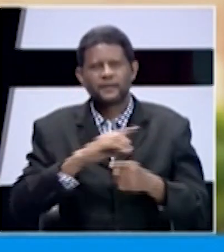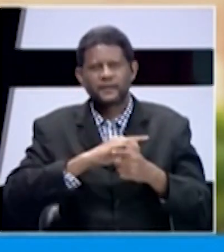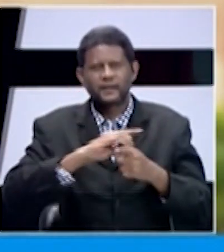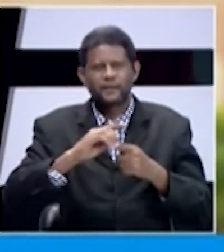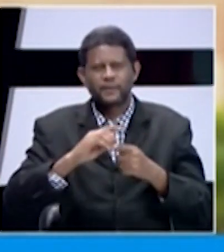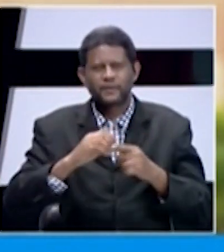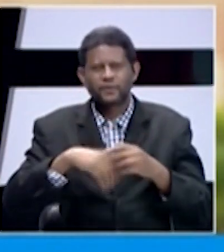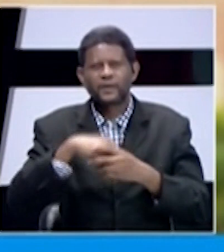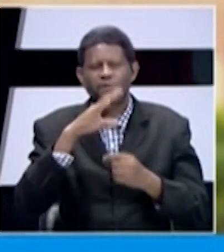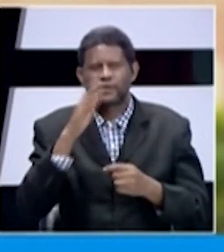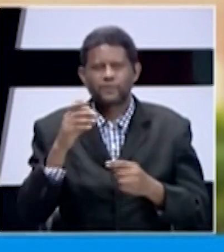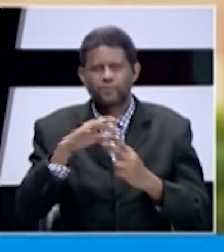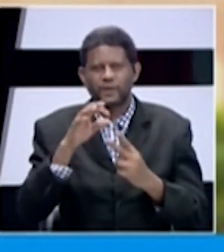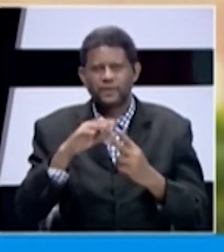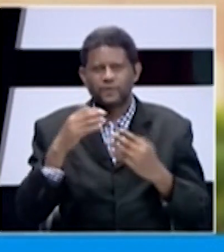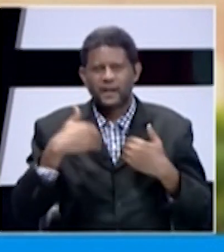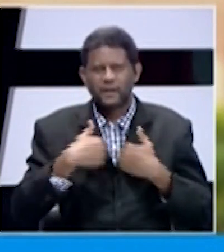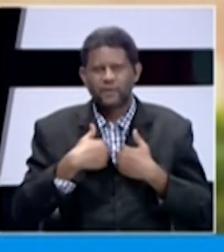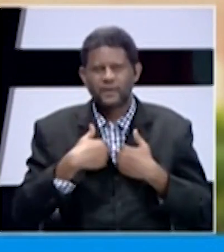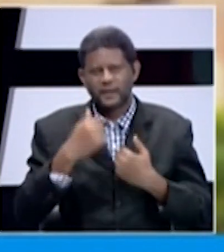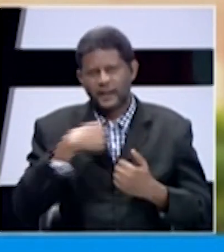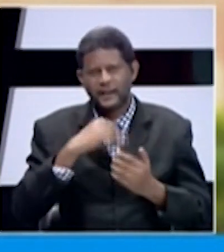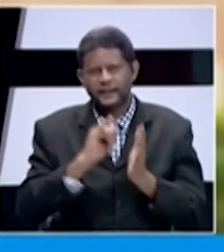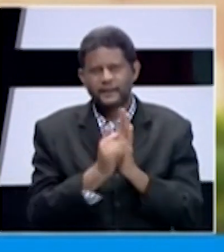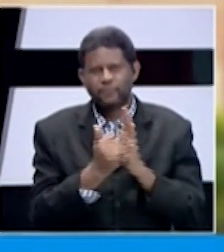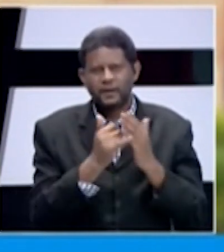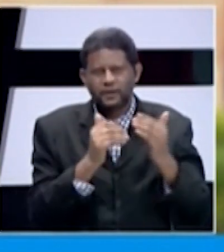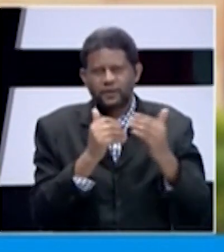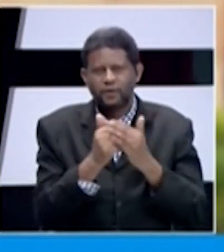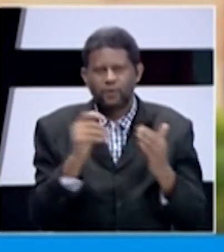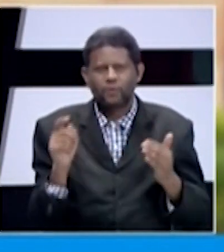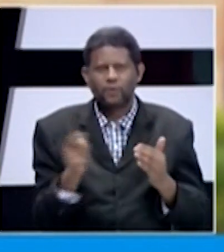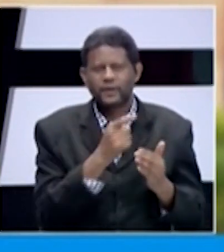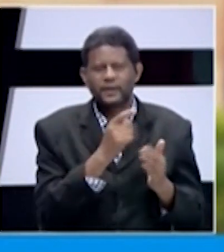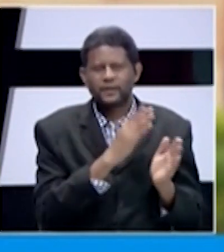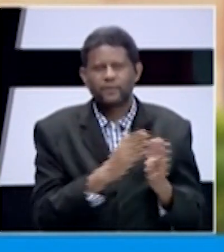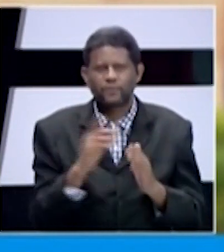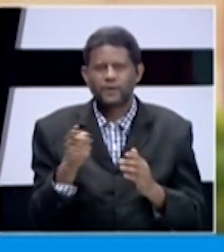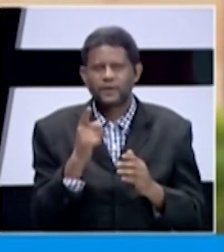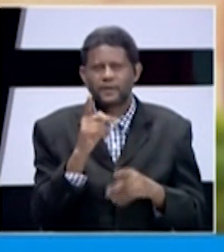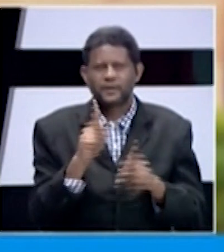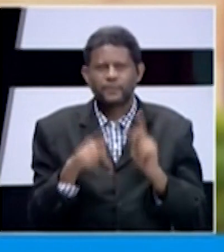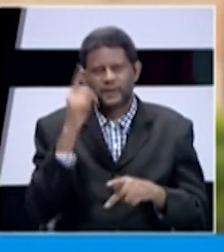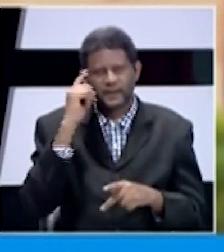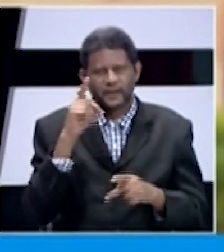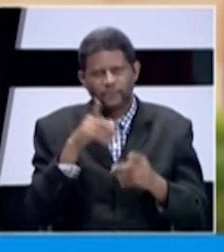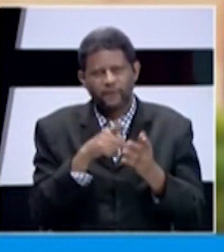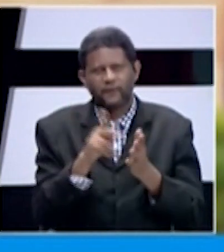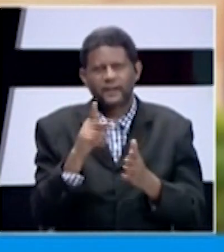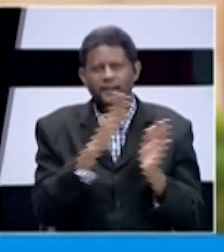ፍትሕ ከበደ መሪፁና ኣሎ ኣነ ከዓ ድሉ ኮይነ ከዚ ከዓ ንህዝቢ ትግራይ ንምክሓስ ድማ ተዳልየ